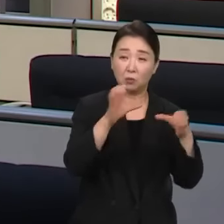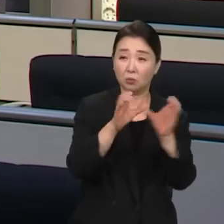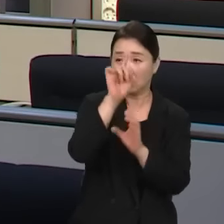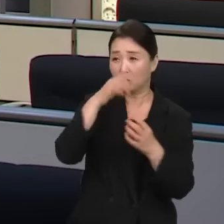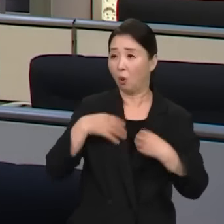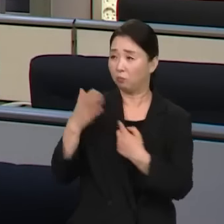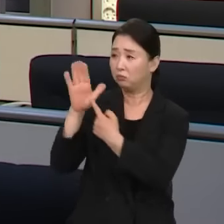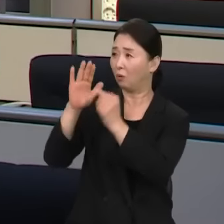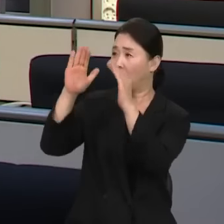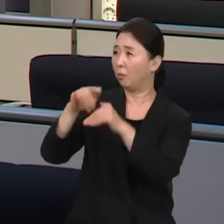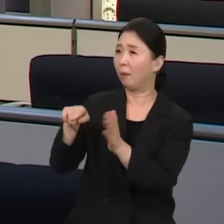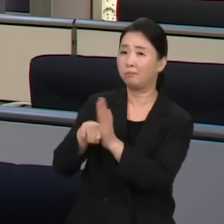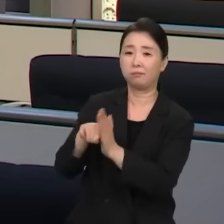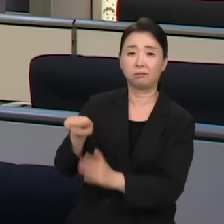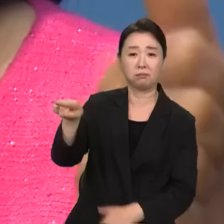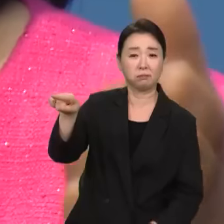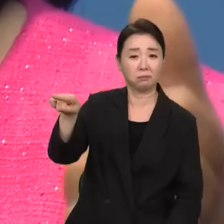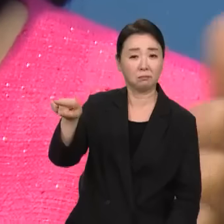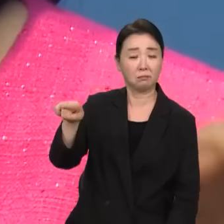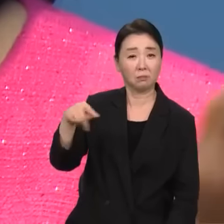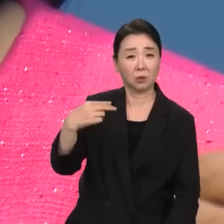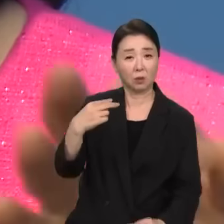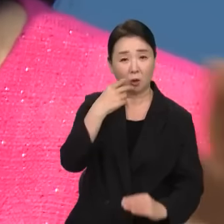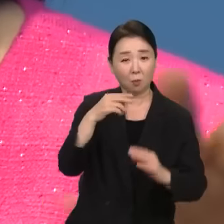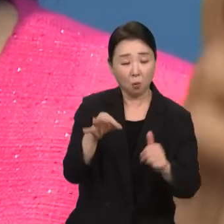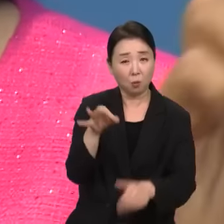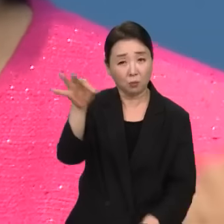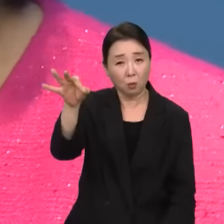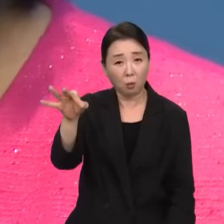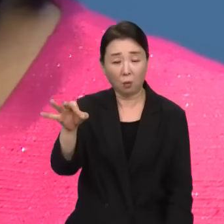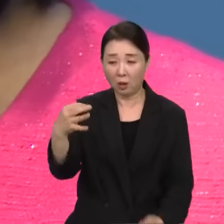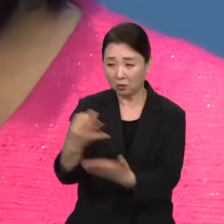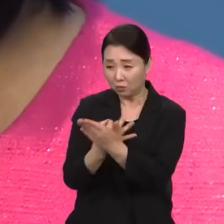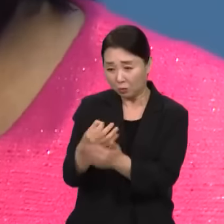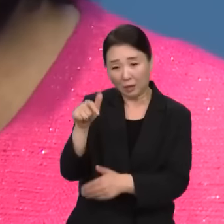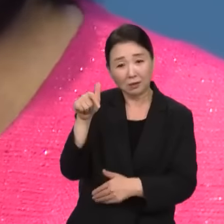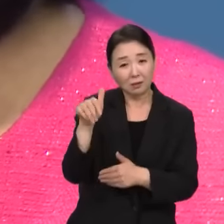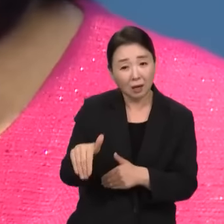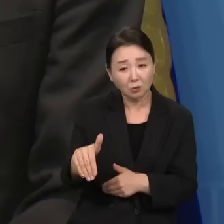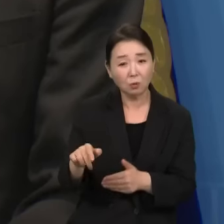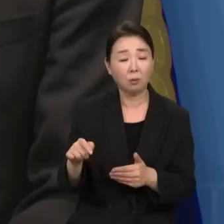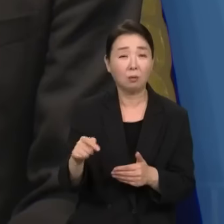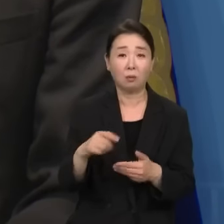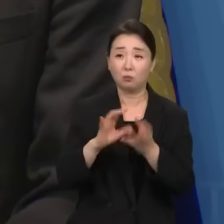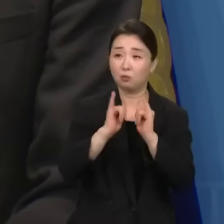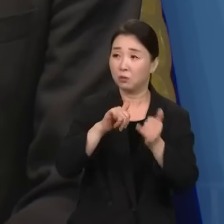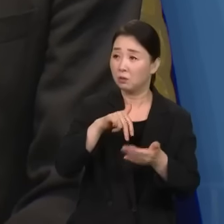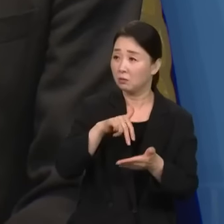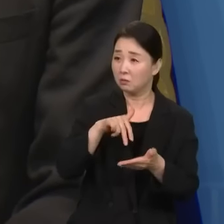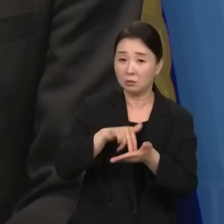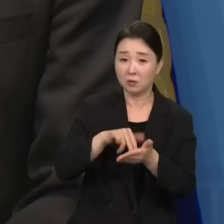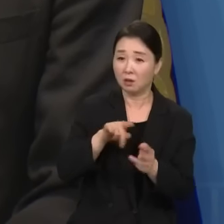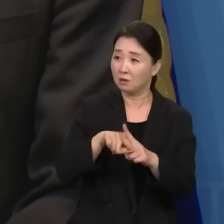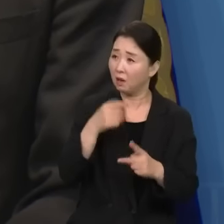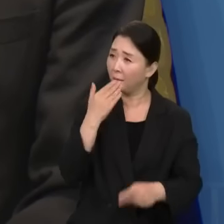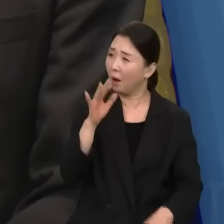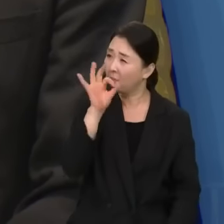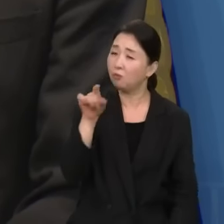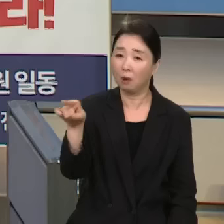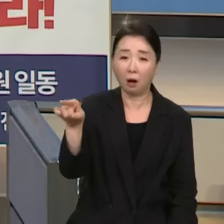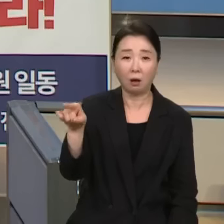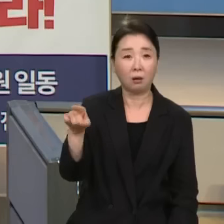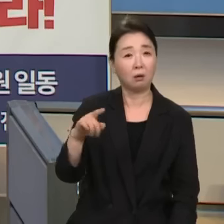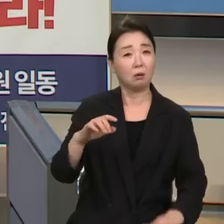부정적입니다. 보험료율은 올리고 수급액은 사실상 낮추는 방안은 국민이 받아들이지 못할 것이라는 입장이라 국회